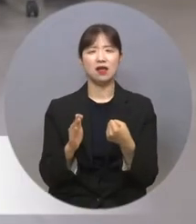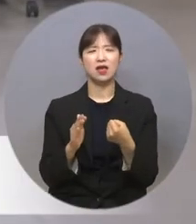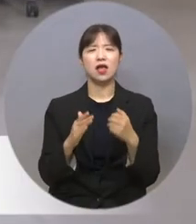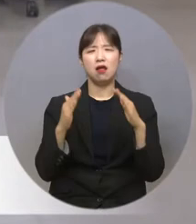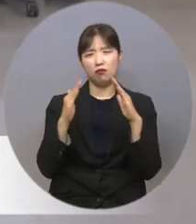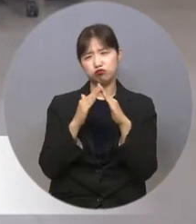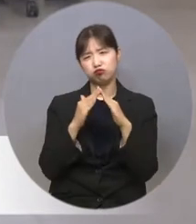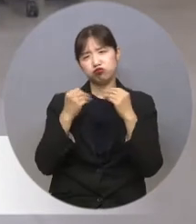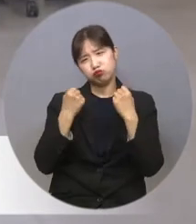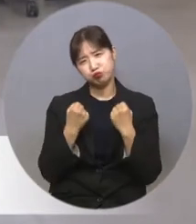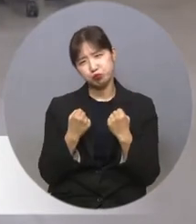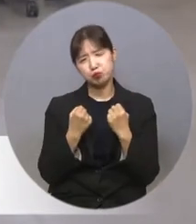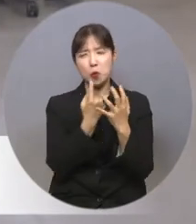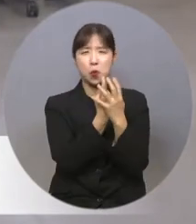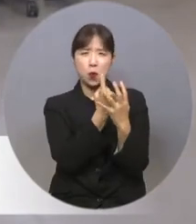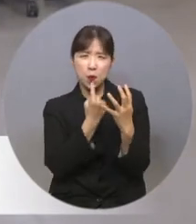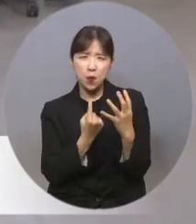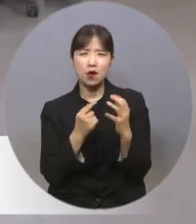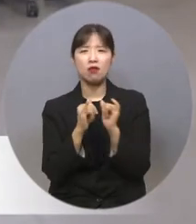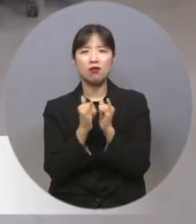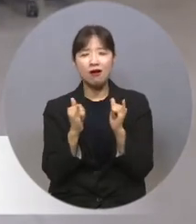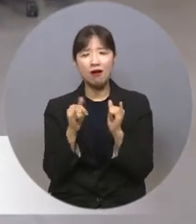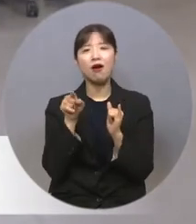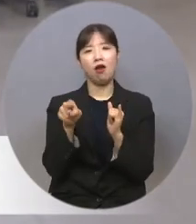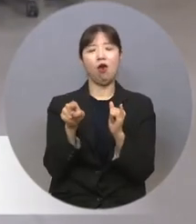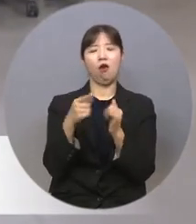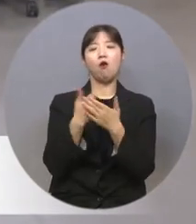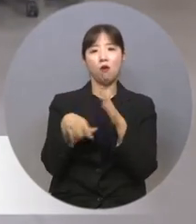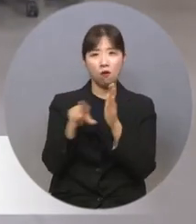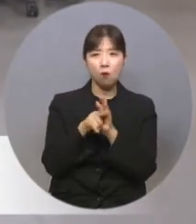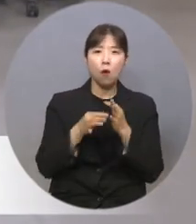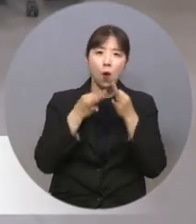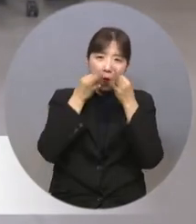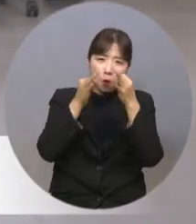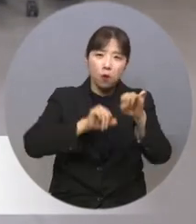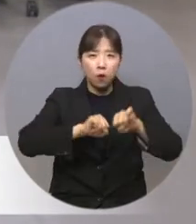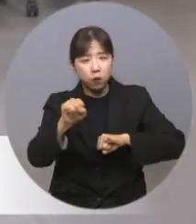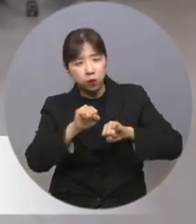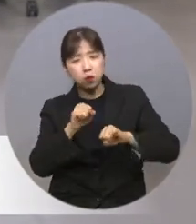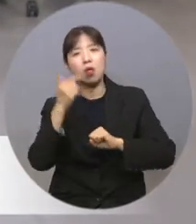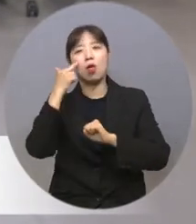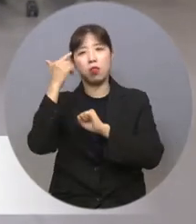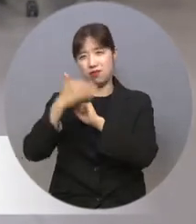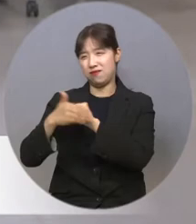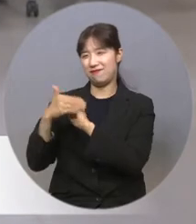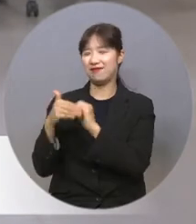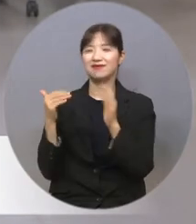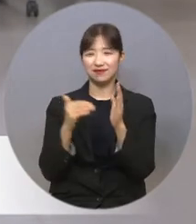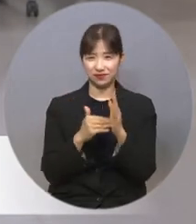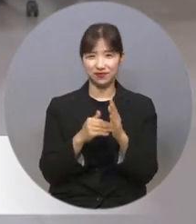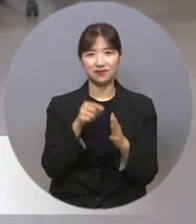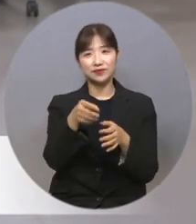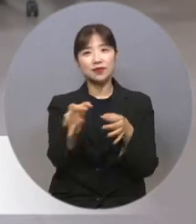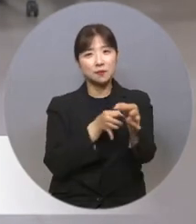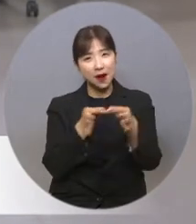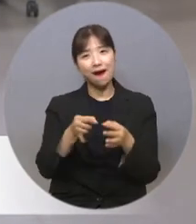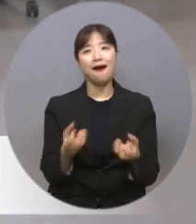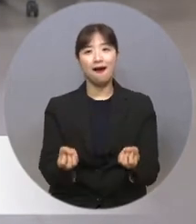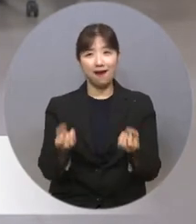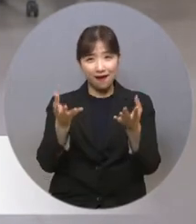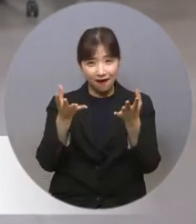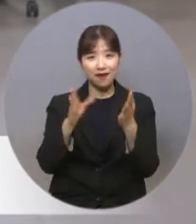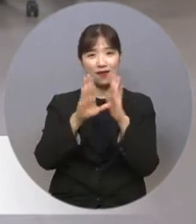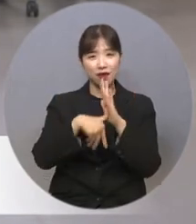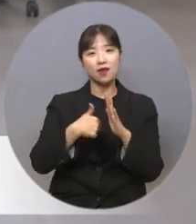집에 너 호야 된 분들을 위해서 애써 주시는 걸 봤어요 그래서 맞아야 할 때는 시간을 내서 와서 제가